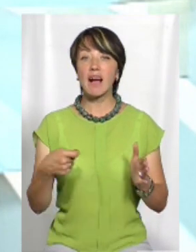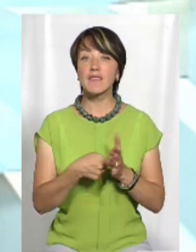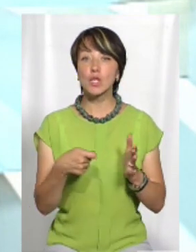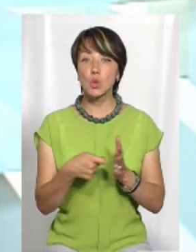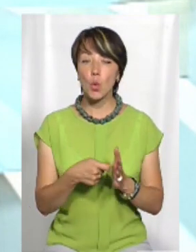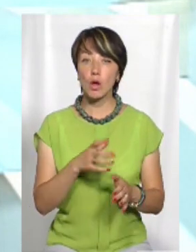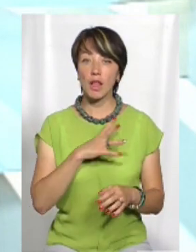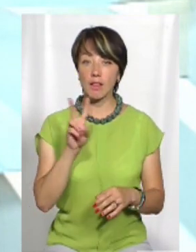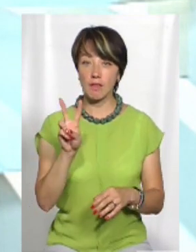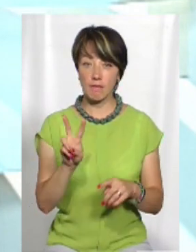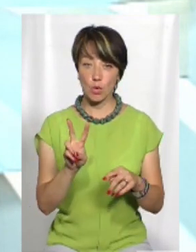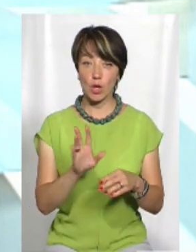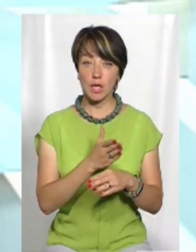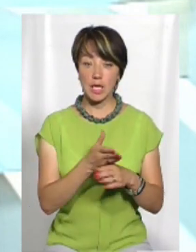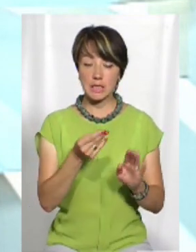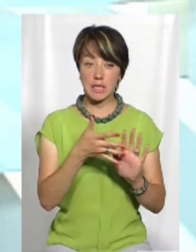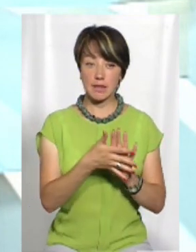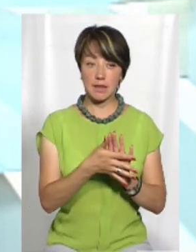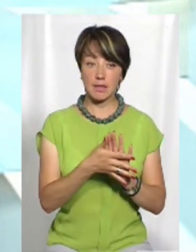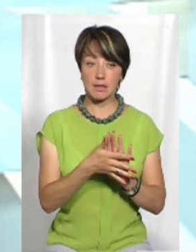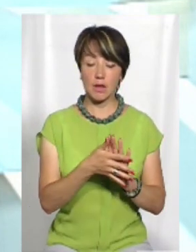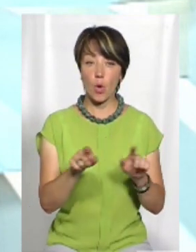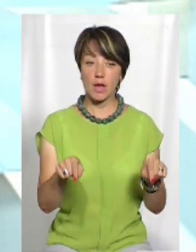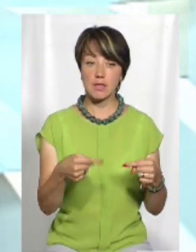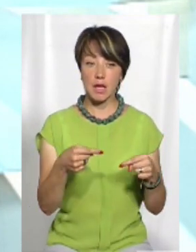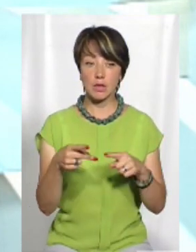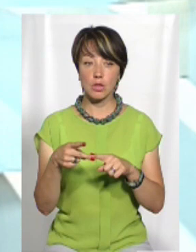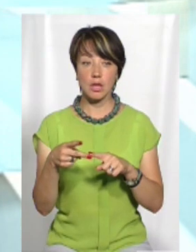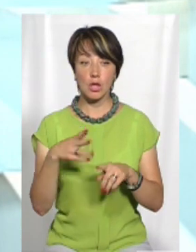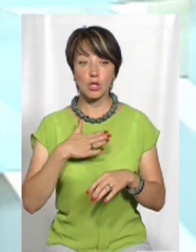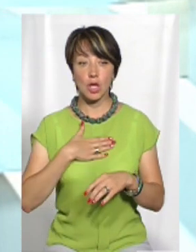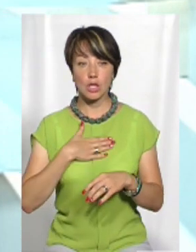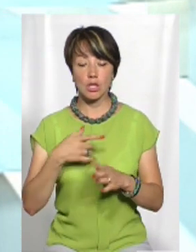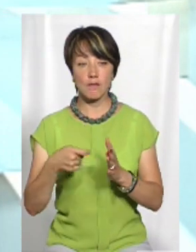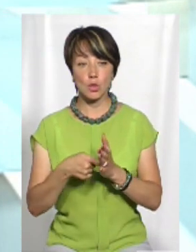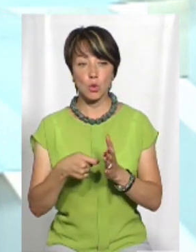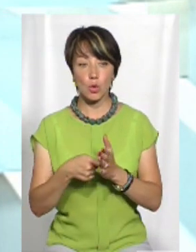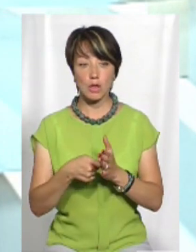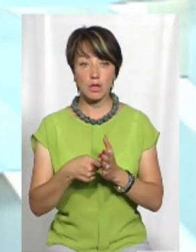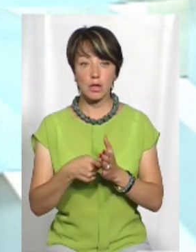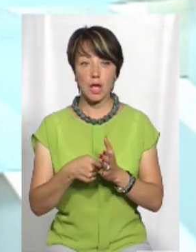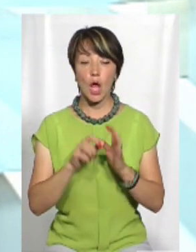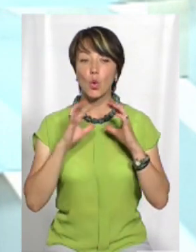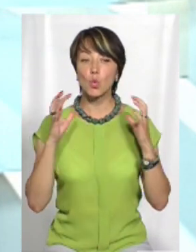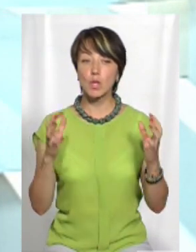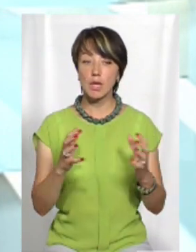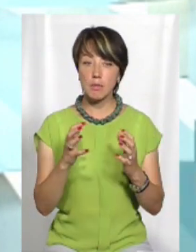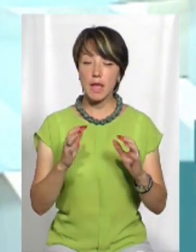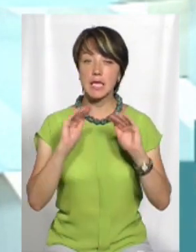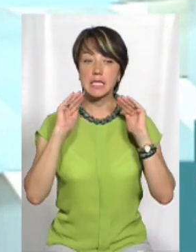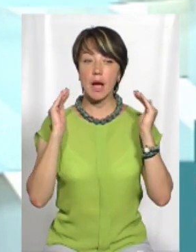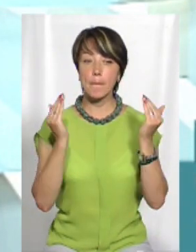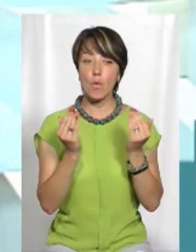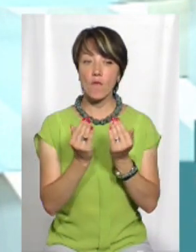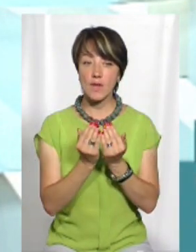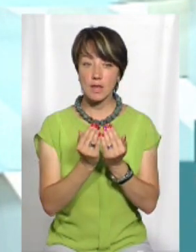квиток складався з двох частин. Це затрати організаторів і наш квиток, який йде на утримання, скажімо,